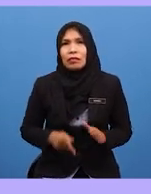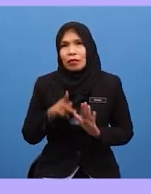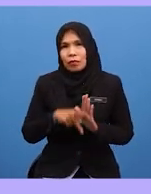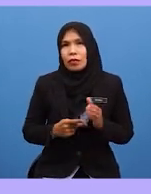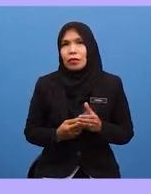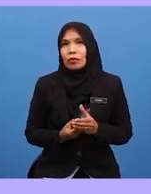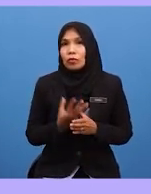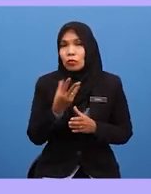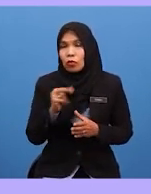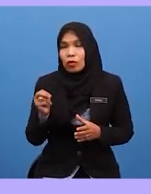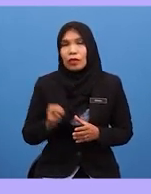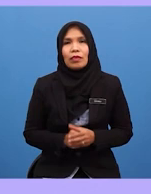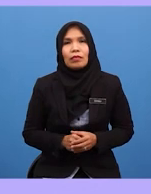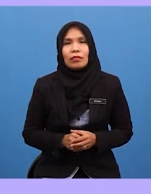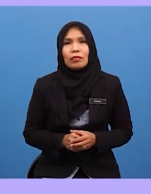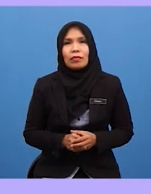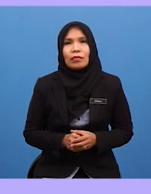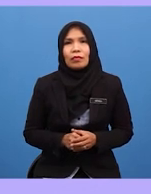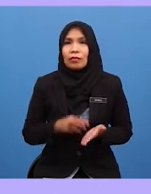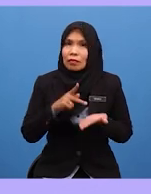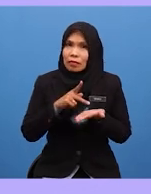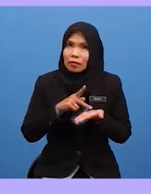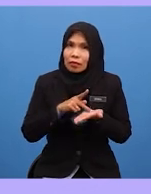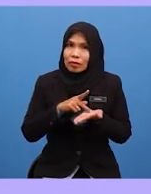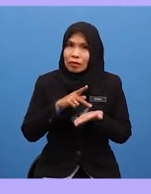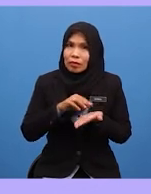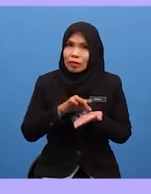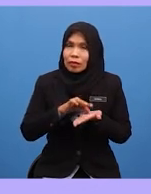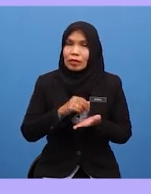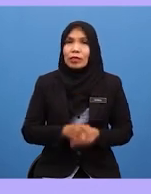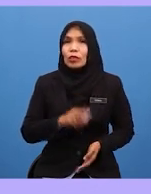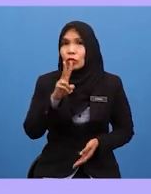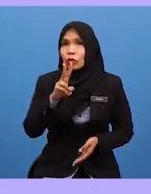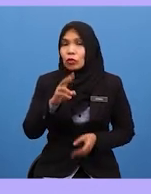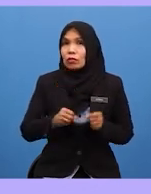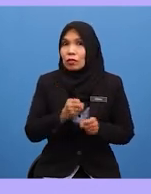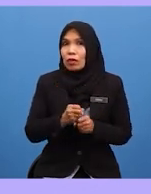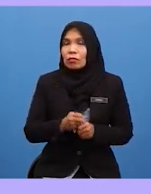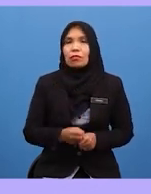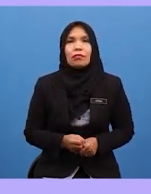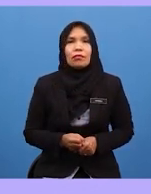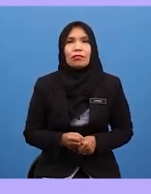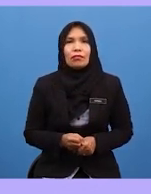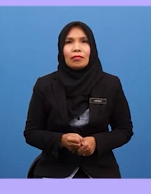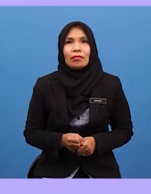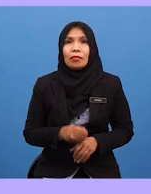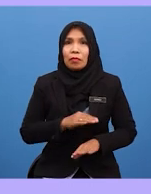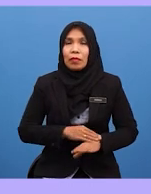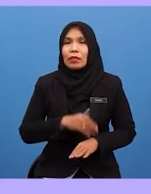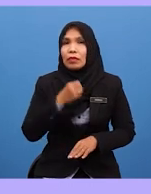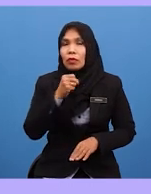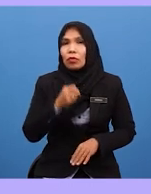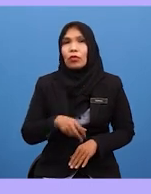mendadak kira-kira 2 tahun kemudian, iaitu pada usia